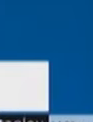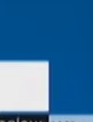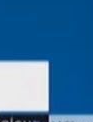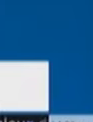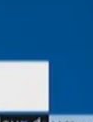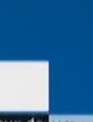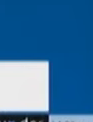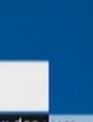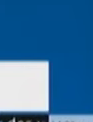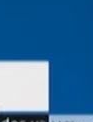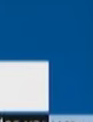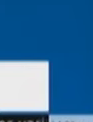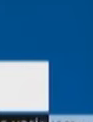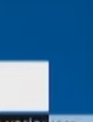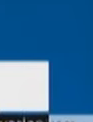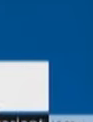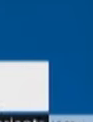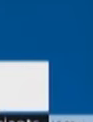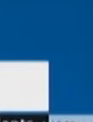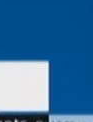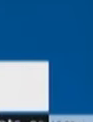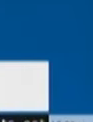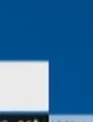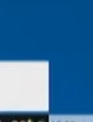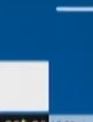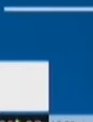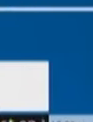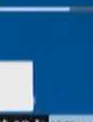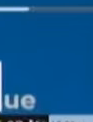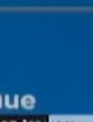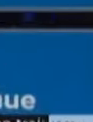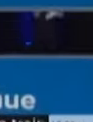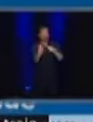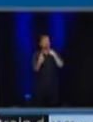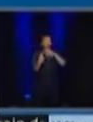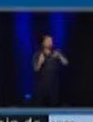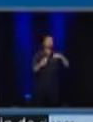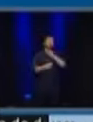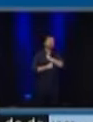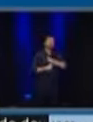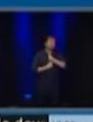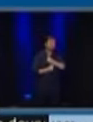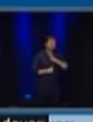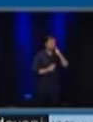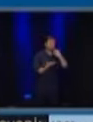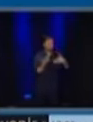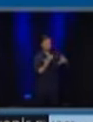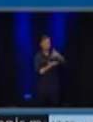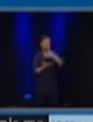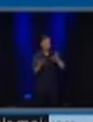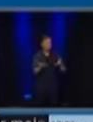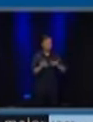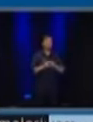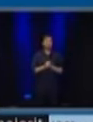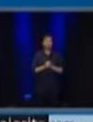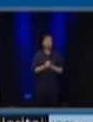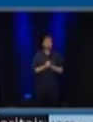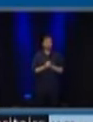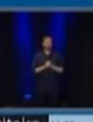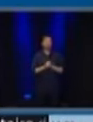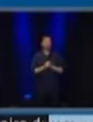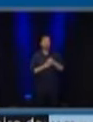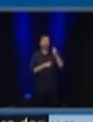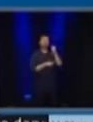proches de l'homme qui est décédé. Et je veux dire aussi à